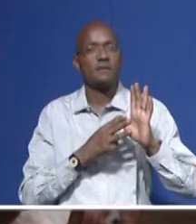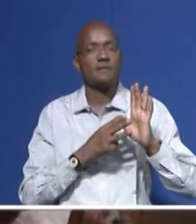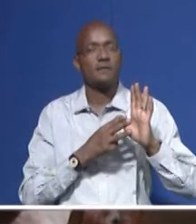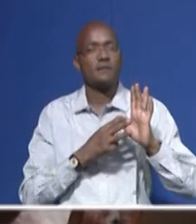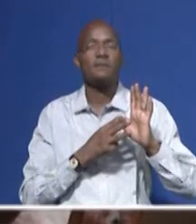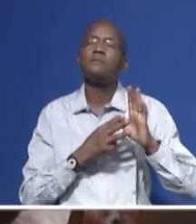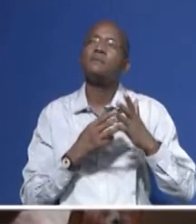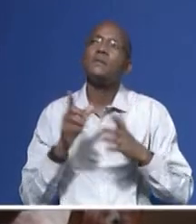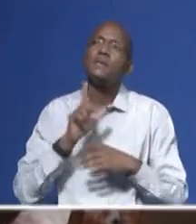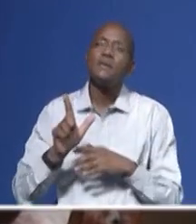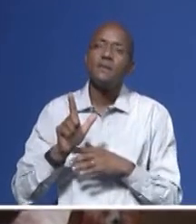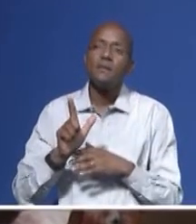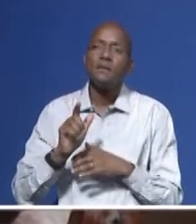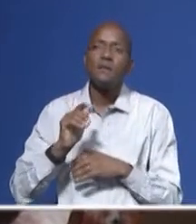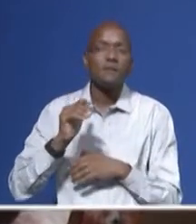Ilikuwa mwezi wa